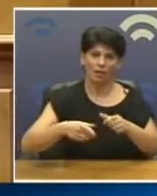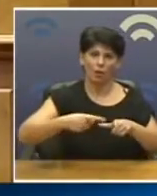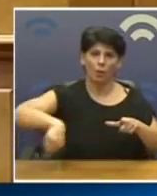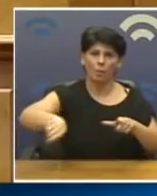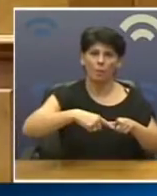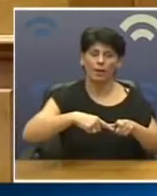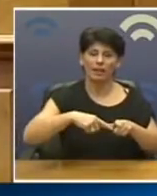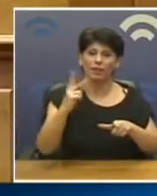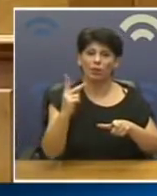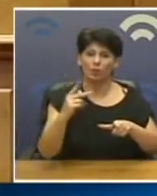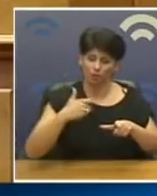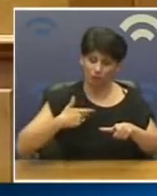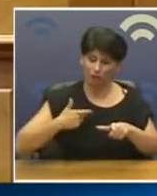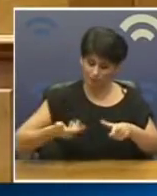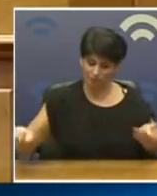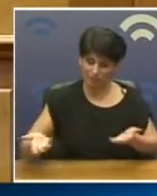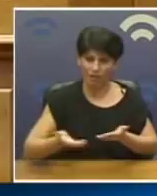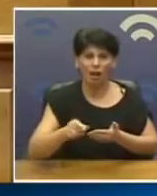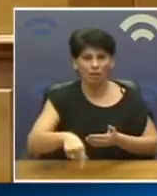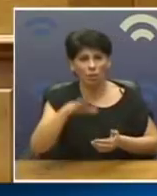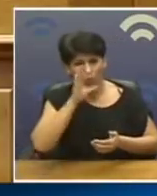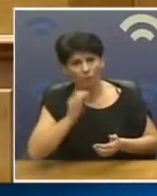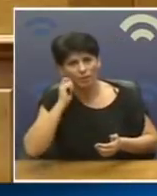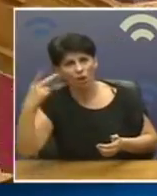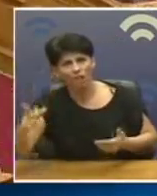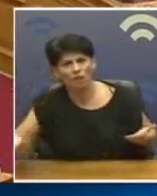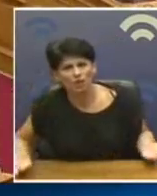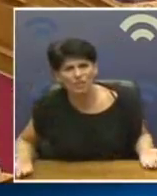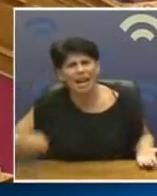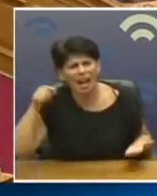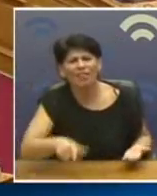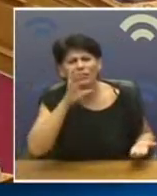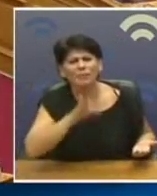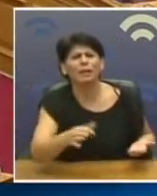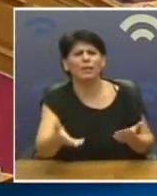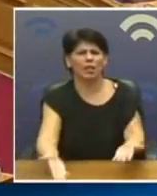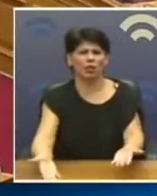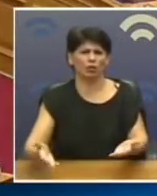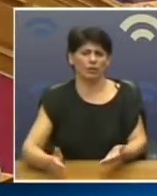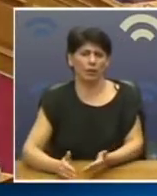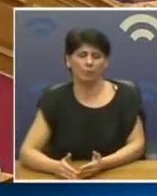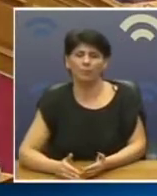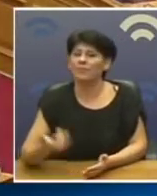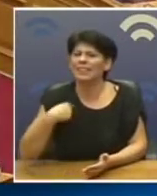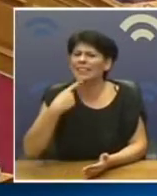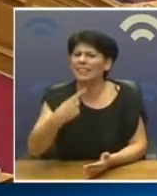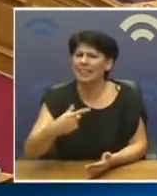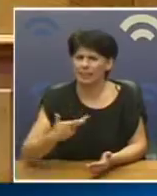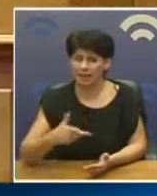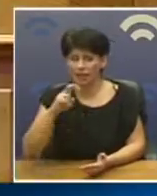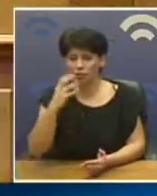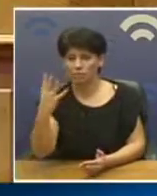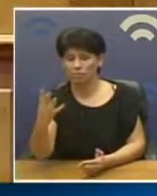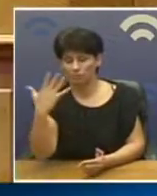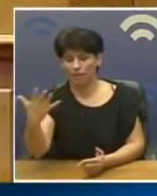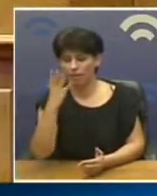να τα θερήσει η Κουμουνδούρου. Αυτός είναι ο πραγματικός σας εαυτός. Αυτή είναι η πραγματικότητα. Λοιπόν, τι έλεγε 25 Φλεβάρι του